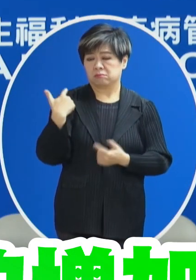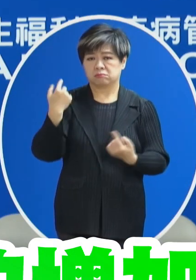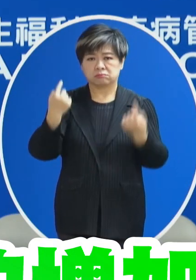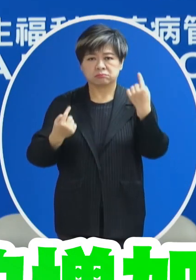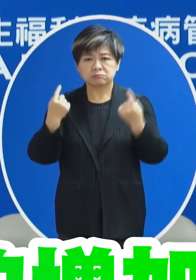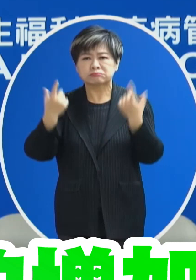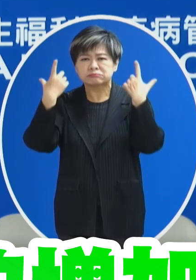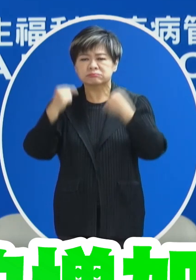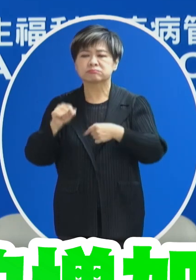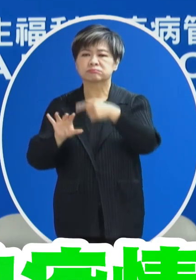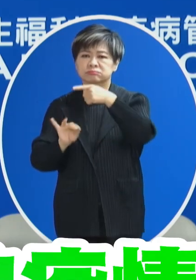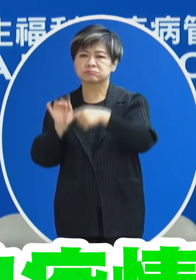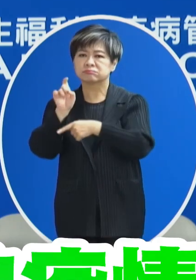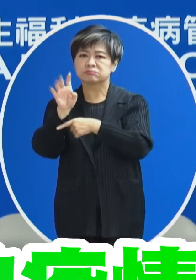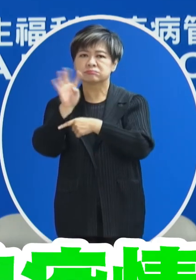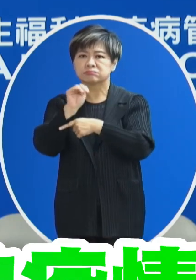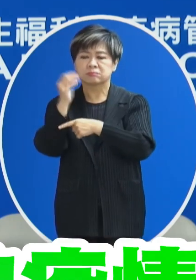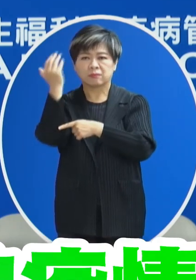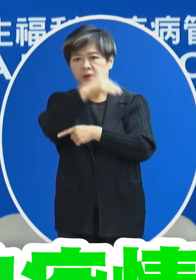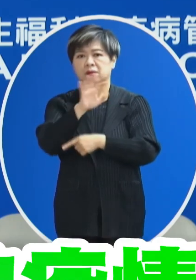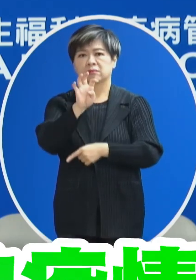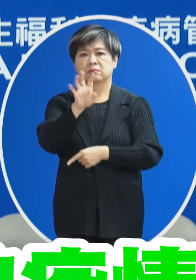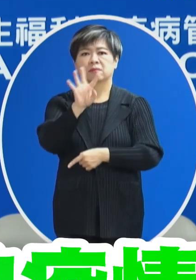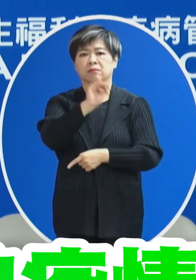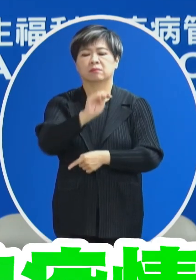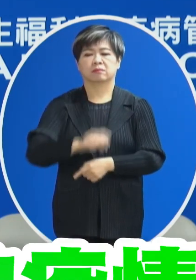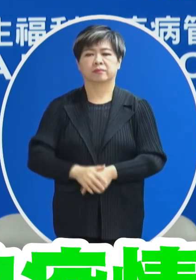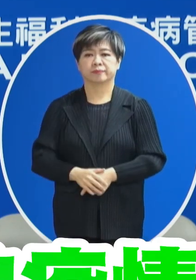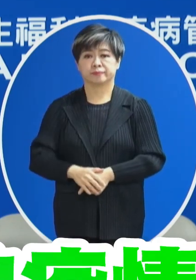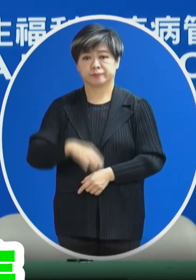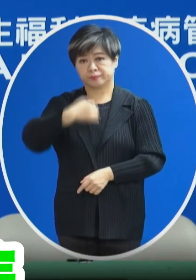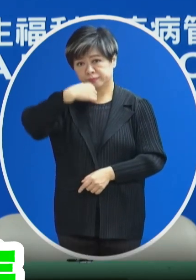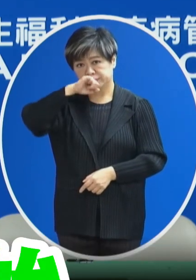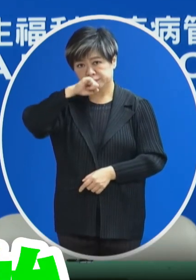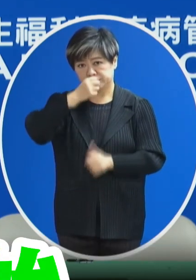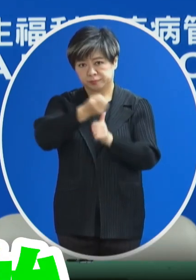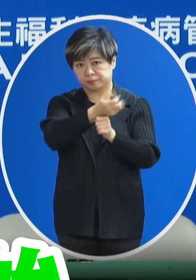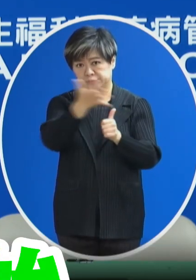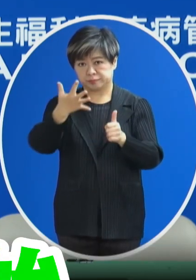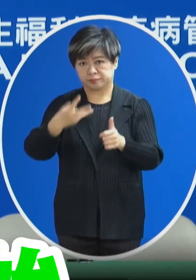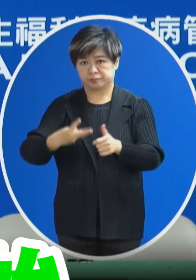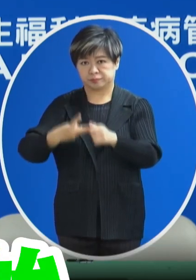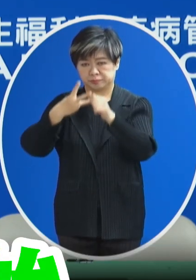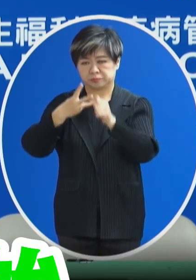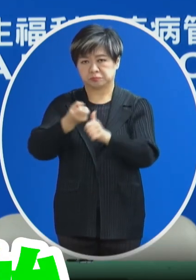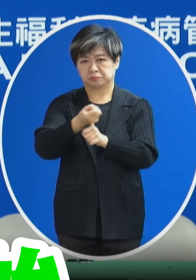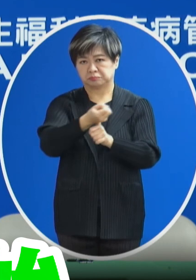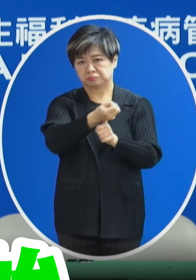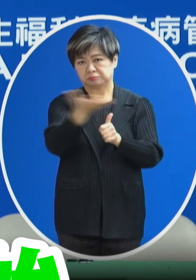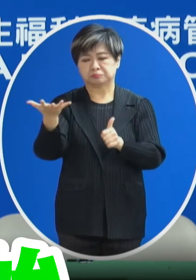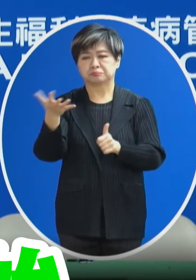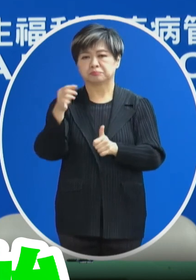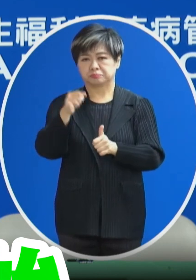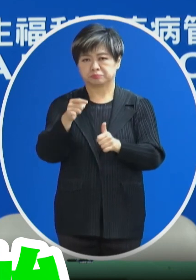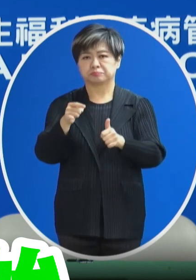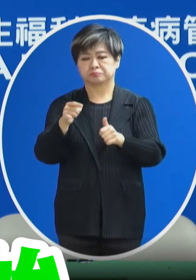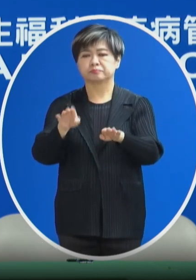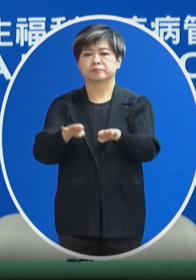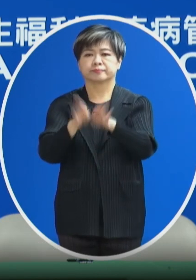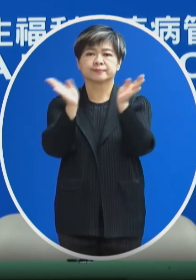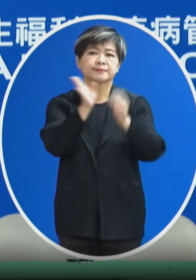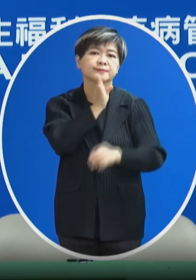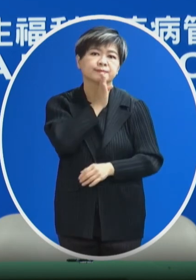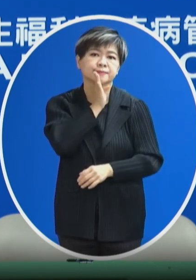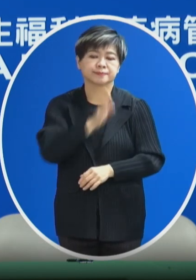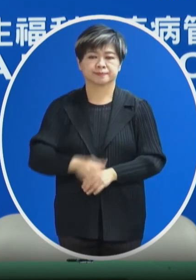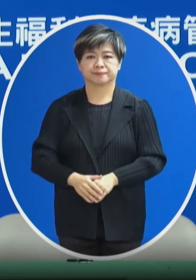是十几%的增加。那我想我们自己的疫情，第三波疫情已经确定哈，开始。那